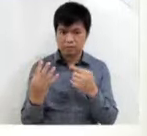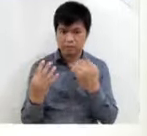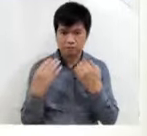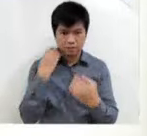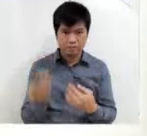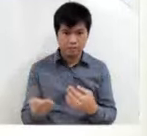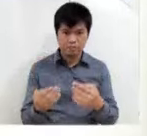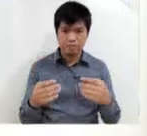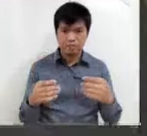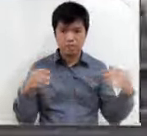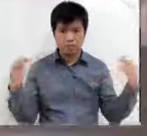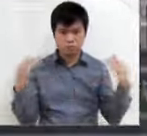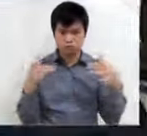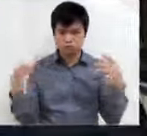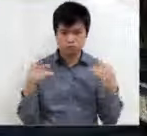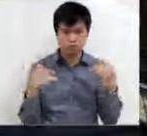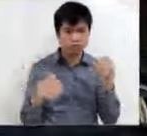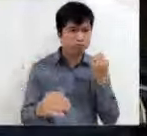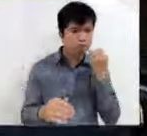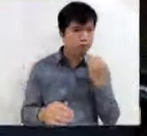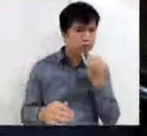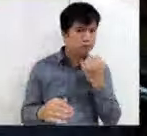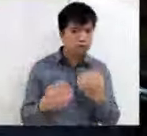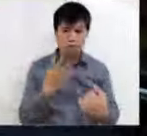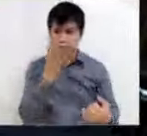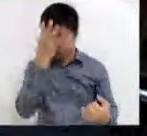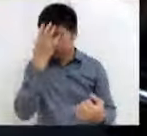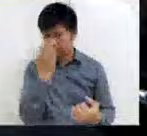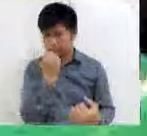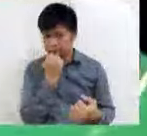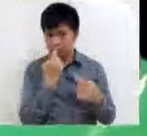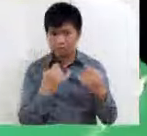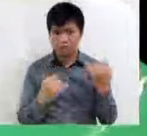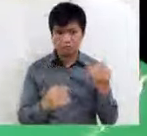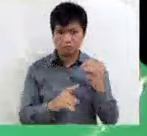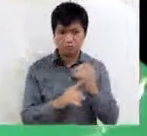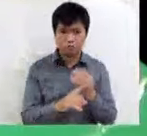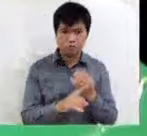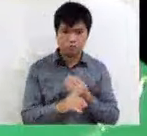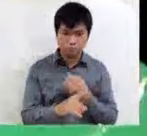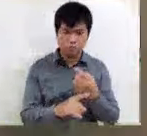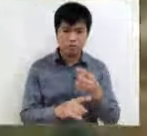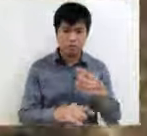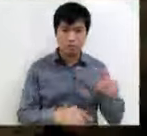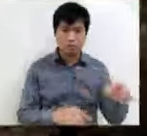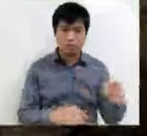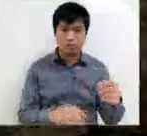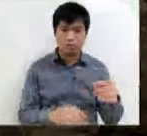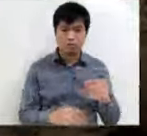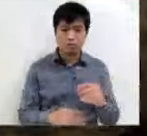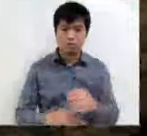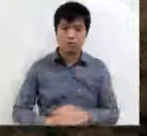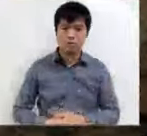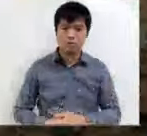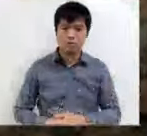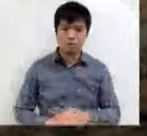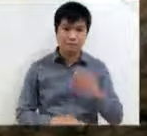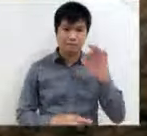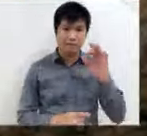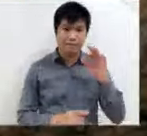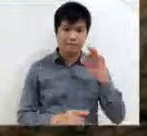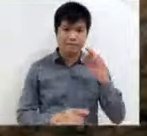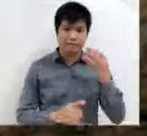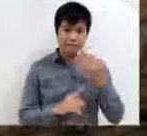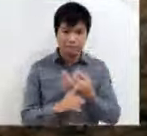nitong October 7. Sa kasagsagan ng giyera nitong Oktubre, 8 buntis si Jovel. 3 linggo bago siya